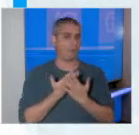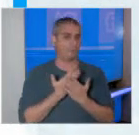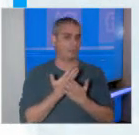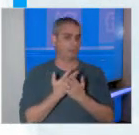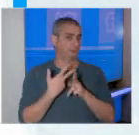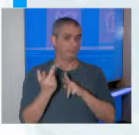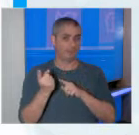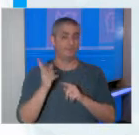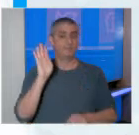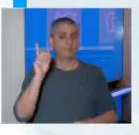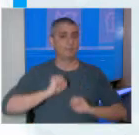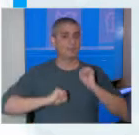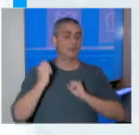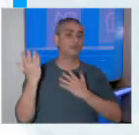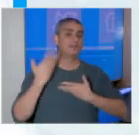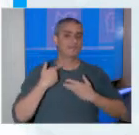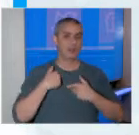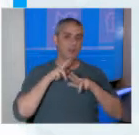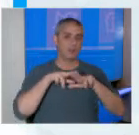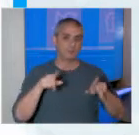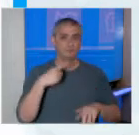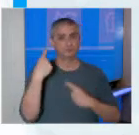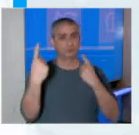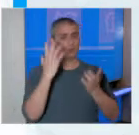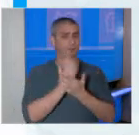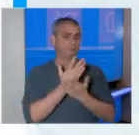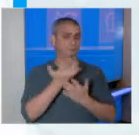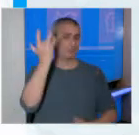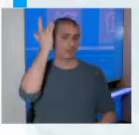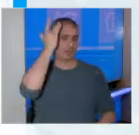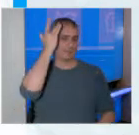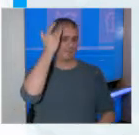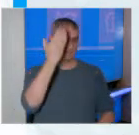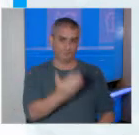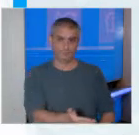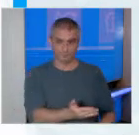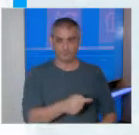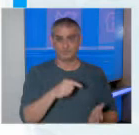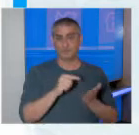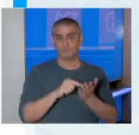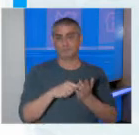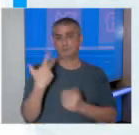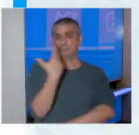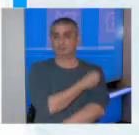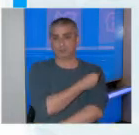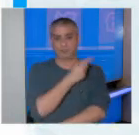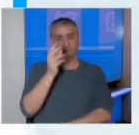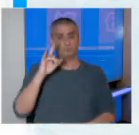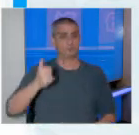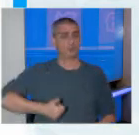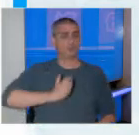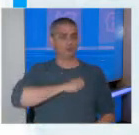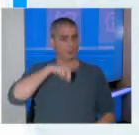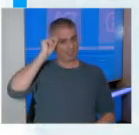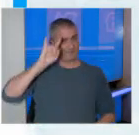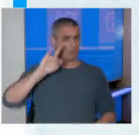המלצה בלבד. נתניהו בהתנהגותו הביא עלינו את המצב שבו כל אחד עושה דין לעצמו. ככה חיסונים נלקחו על